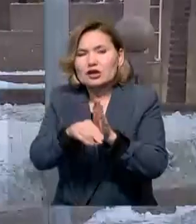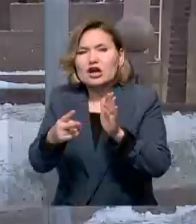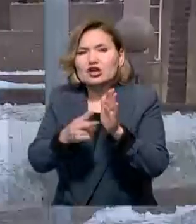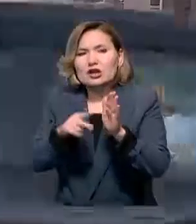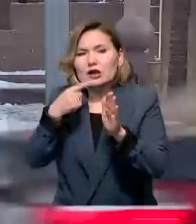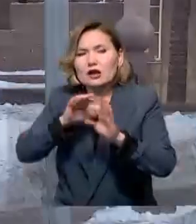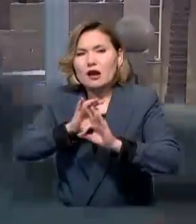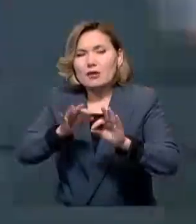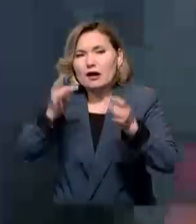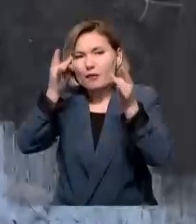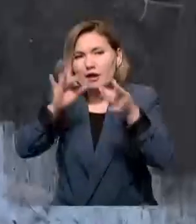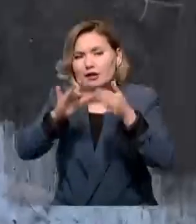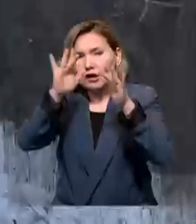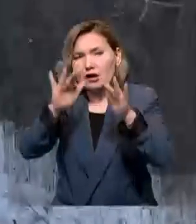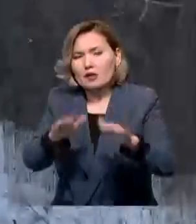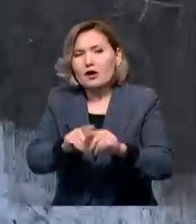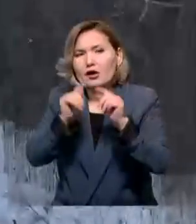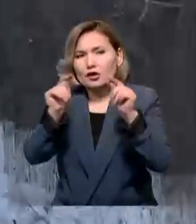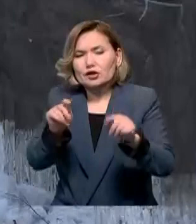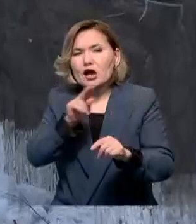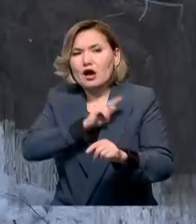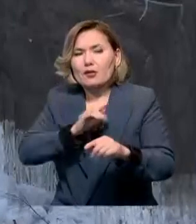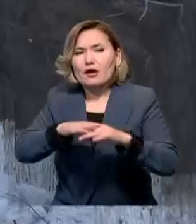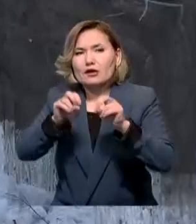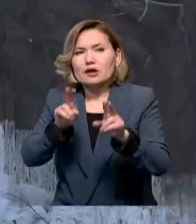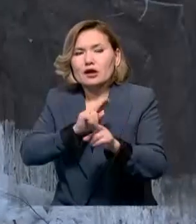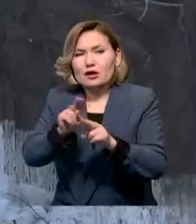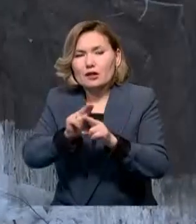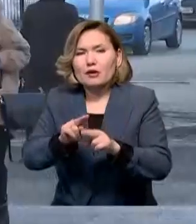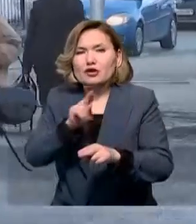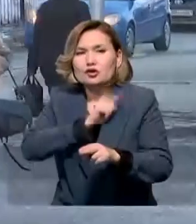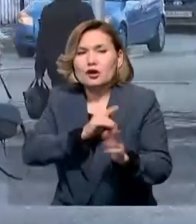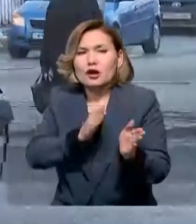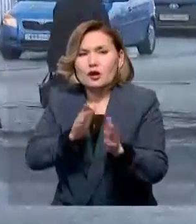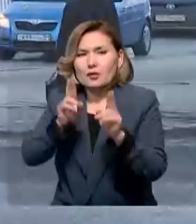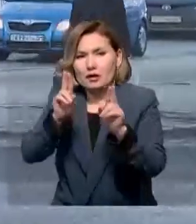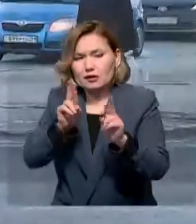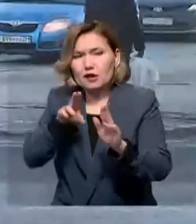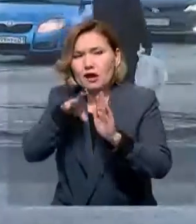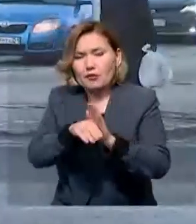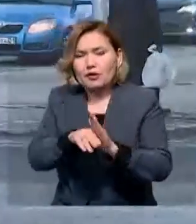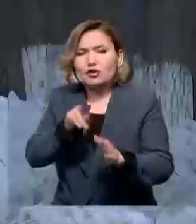таратылатын мәдениет онлайн порталын іске қосу және кадрларды даярлау алгоритмін ретке келтіру